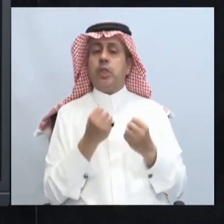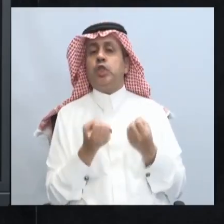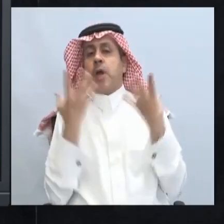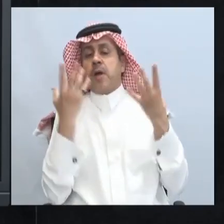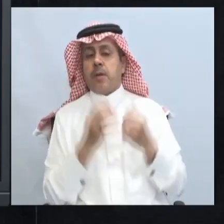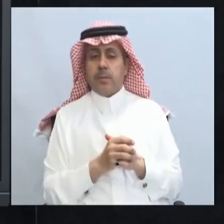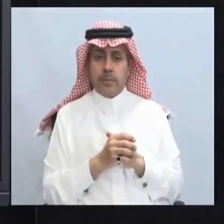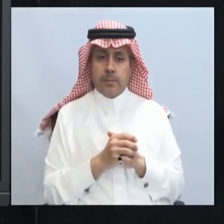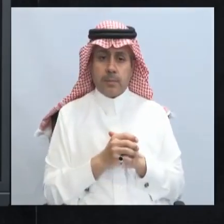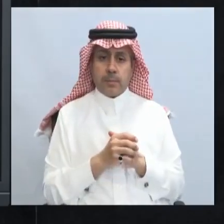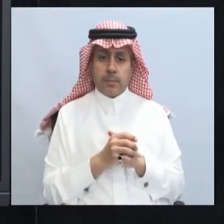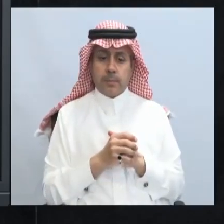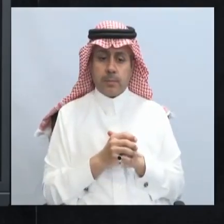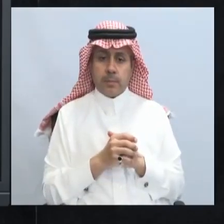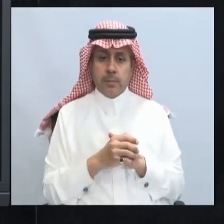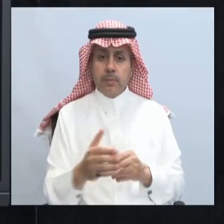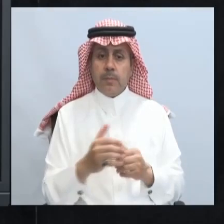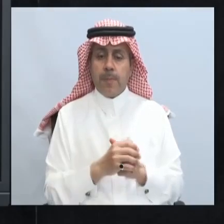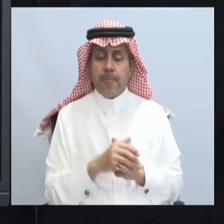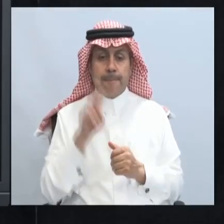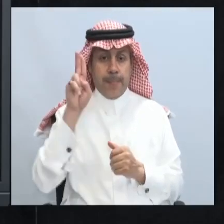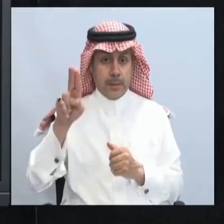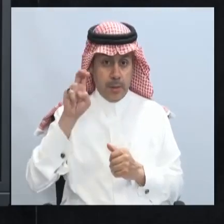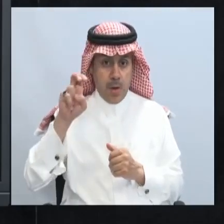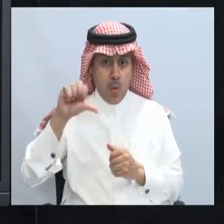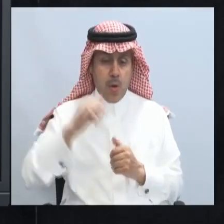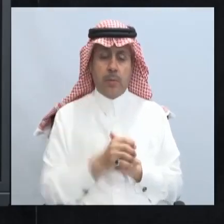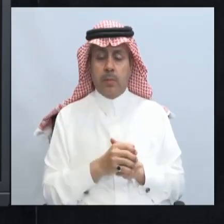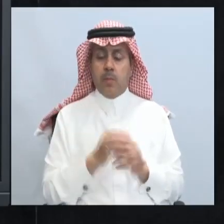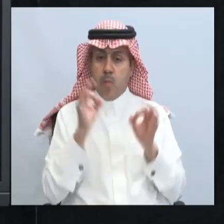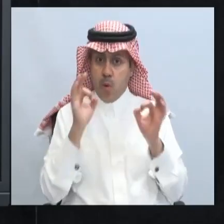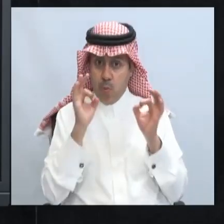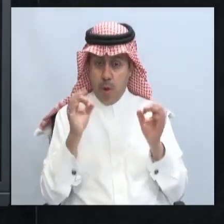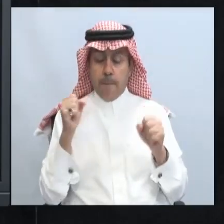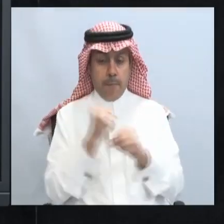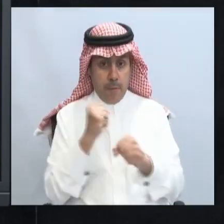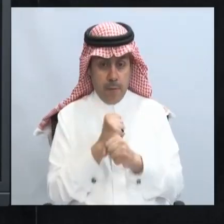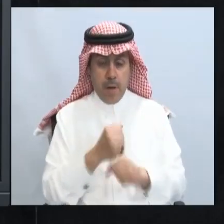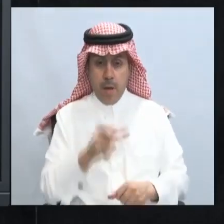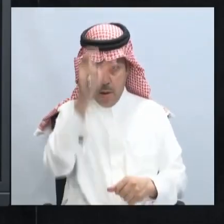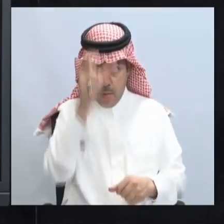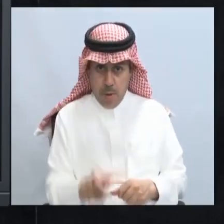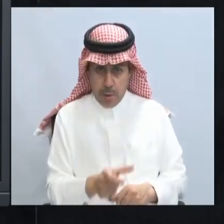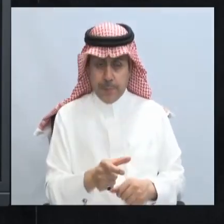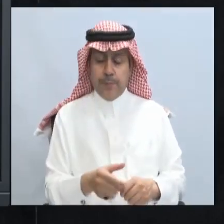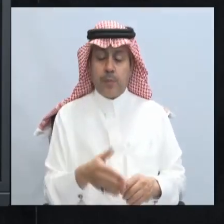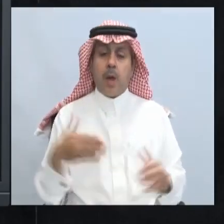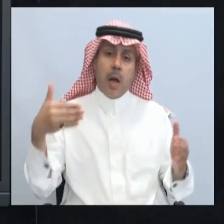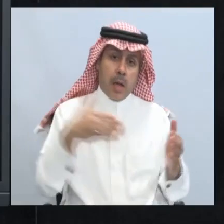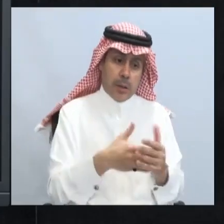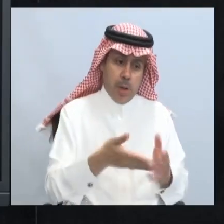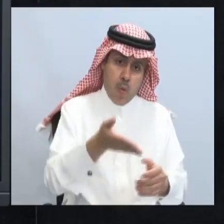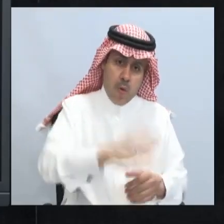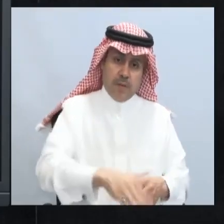وهذا وهذه التقوى لابد ان تتحقق في المرء حتى وفاته فان الله عز وجل قال ولا